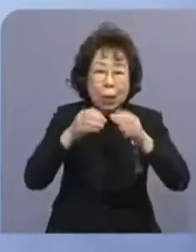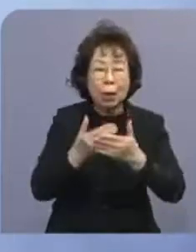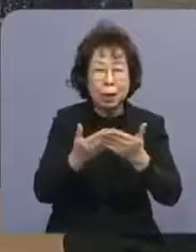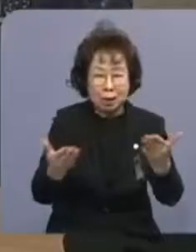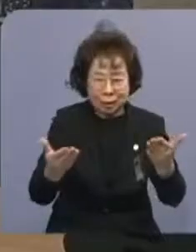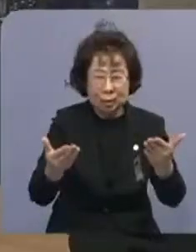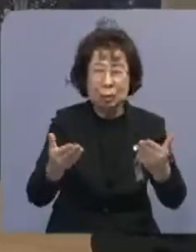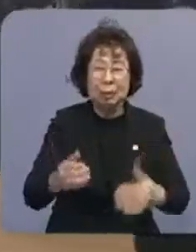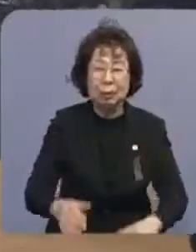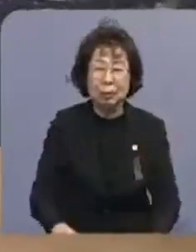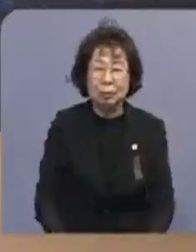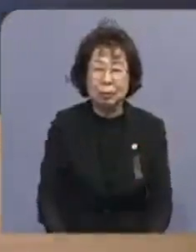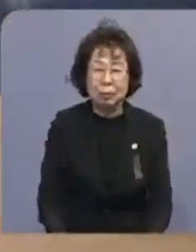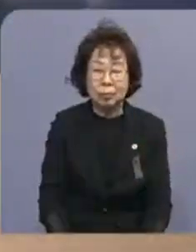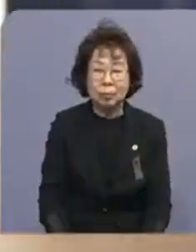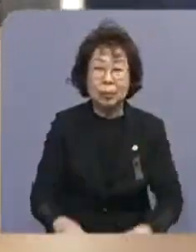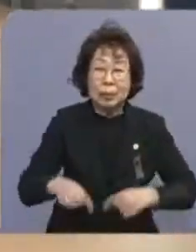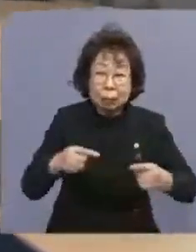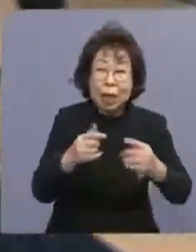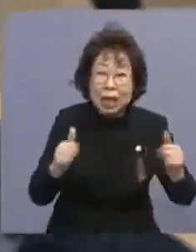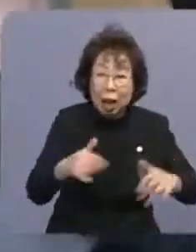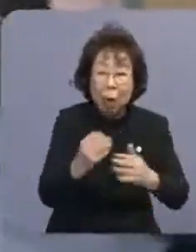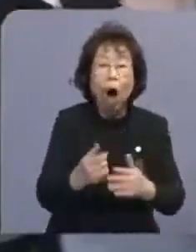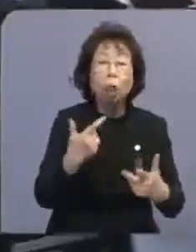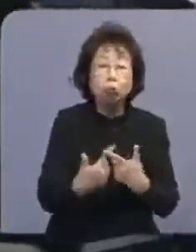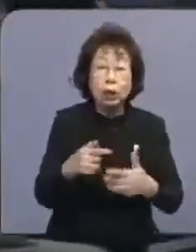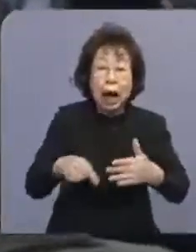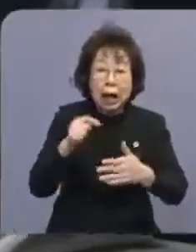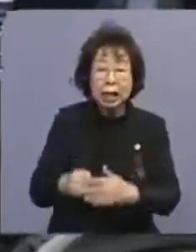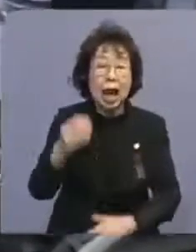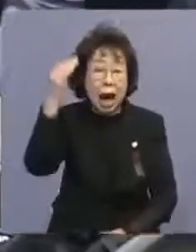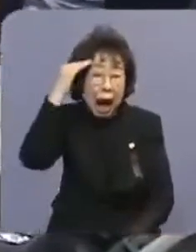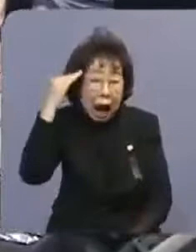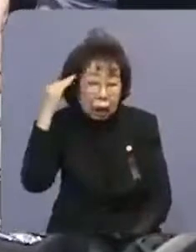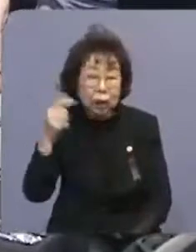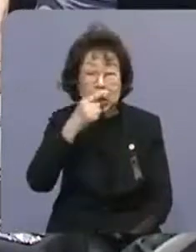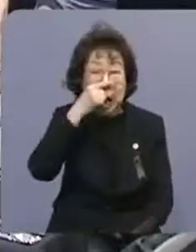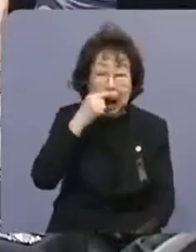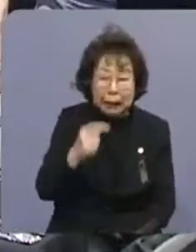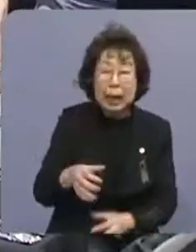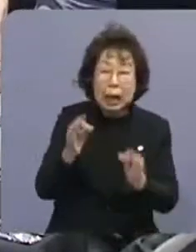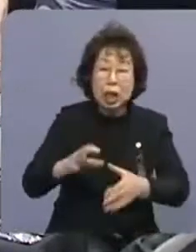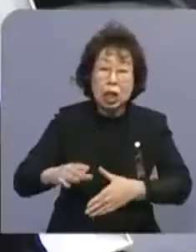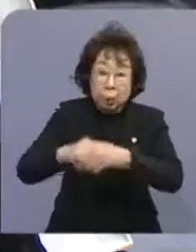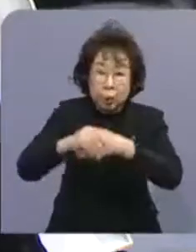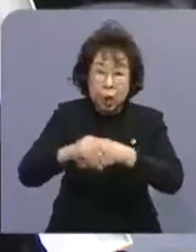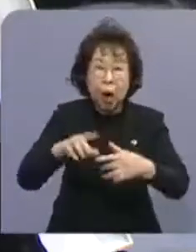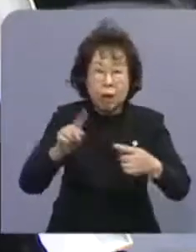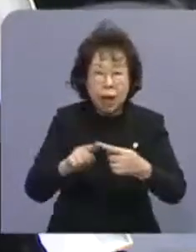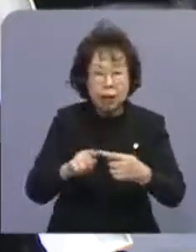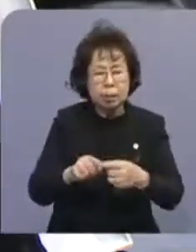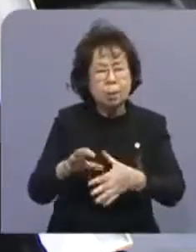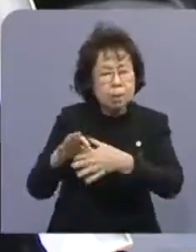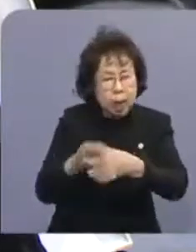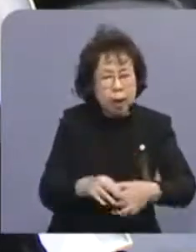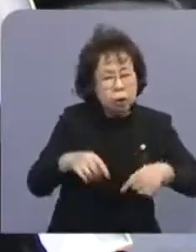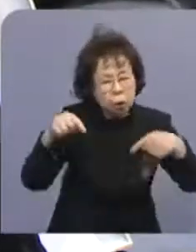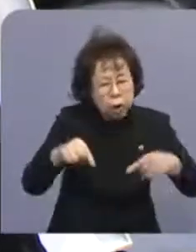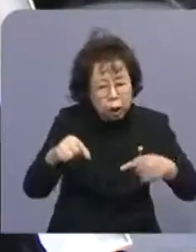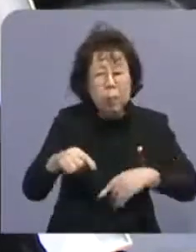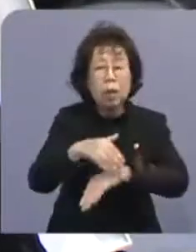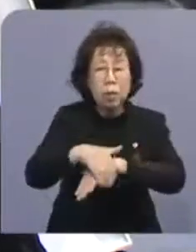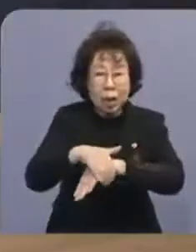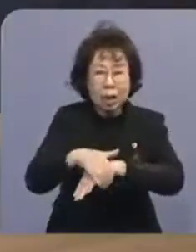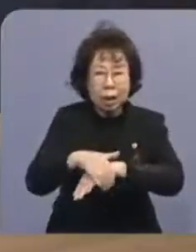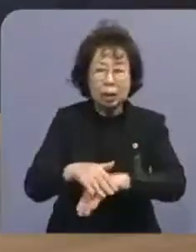자리도 마련했습니다. 참가자들은 부산에서 한국과 아시아의 금융협력 방안에 대해 지속적으로 협의해 가기로